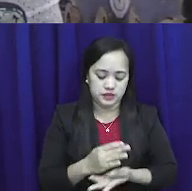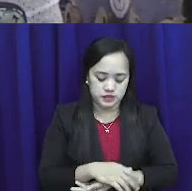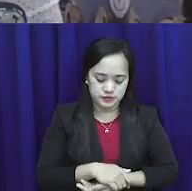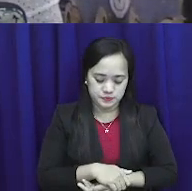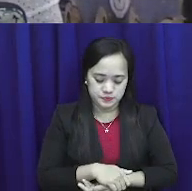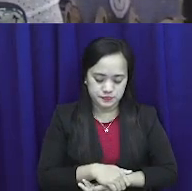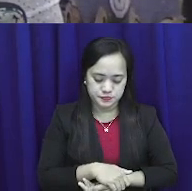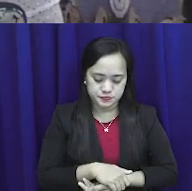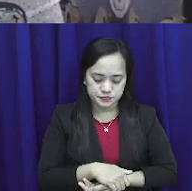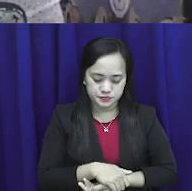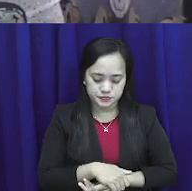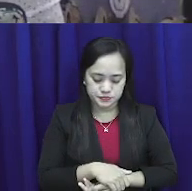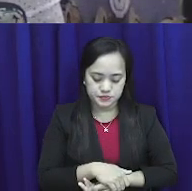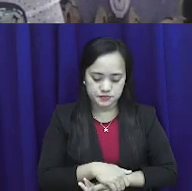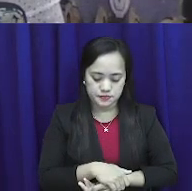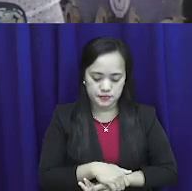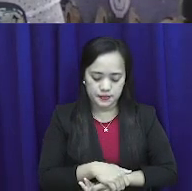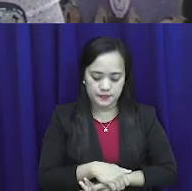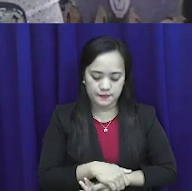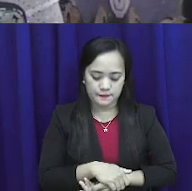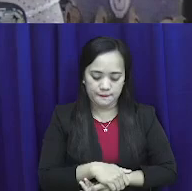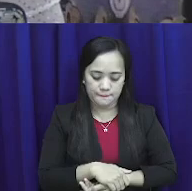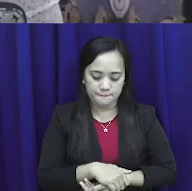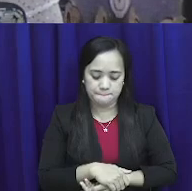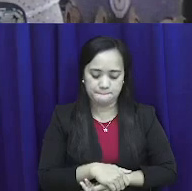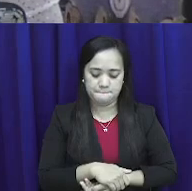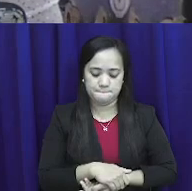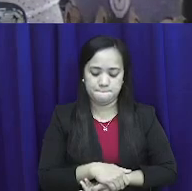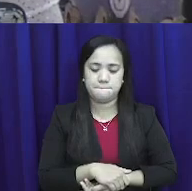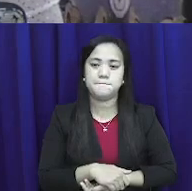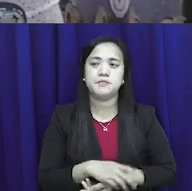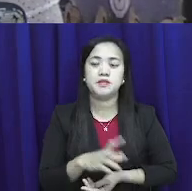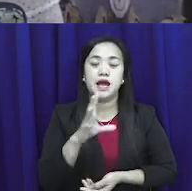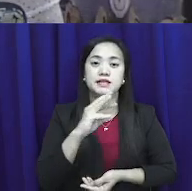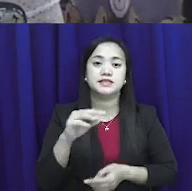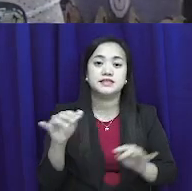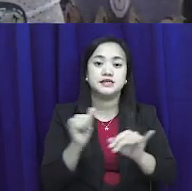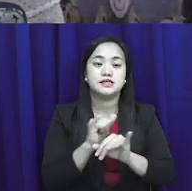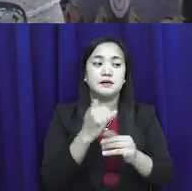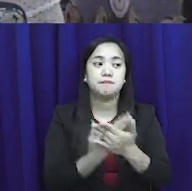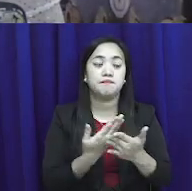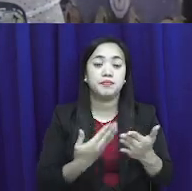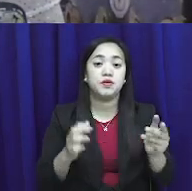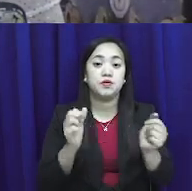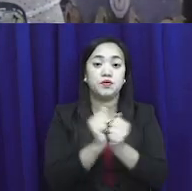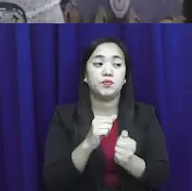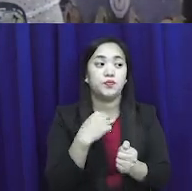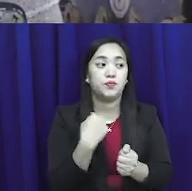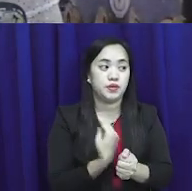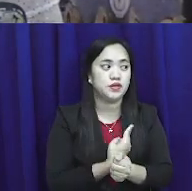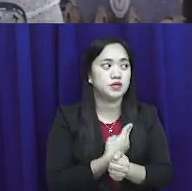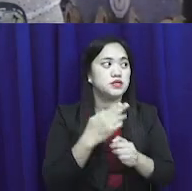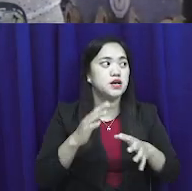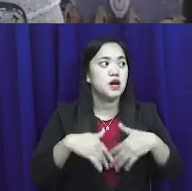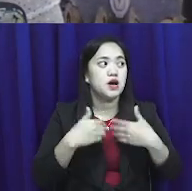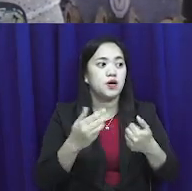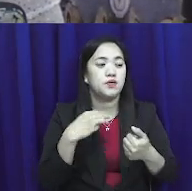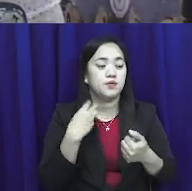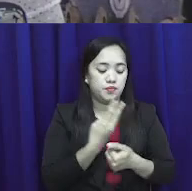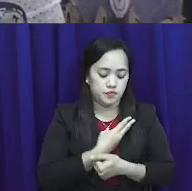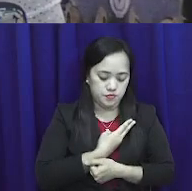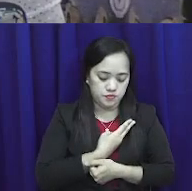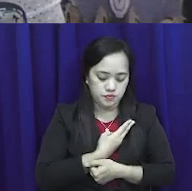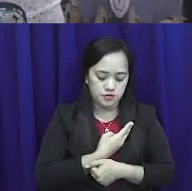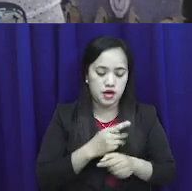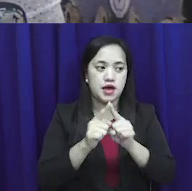yung ating Panginoon yung panginoon natin Ganon din natin iniistima yung ating pamilya yung ating ako bilang